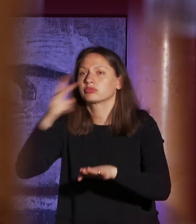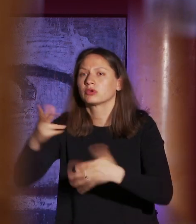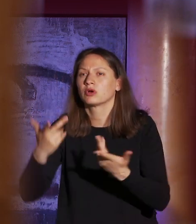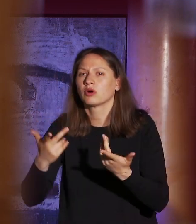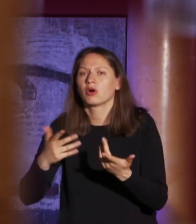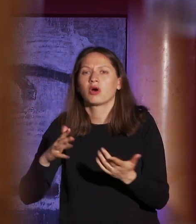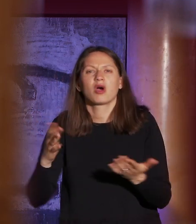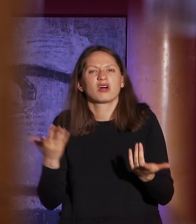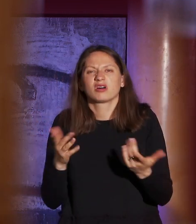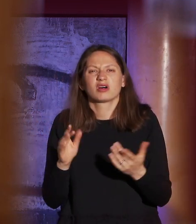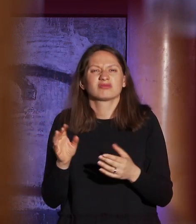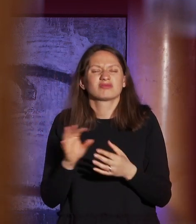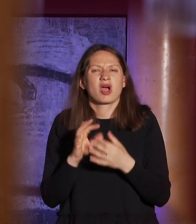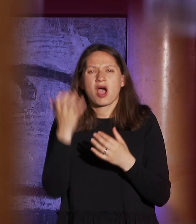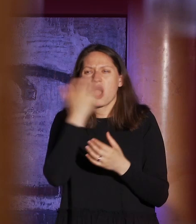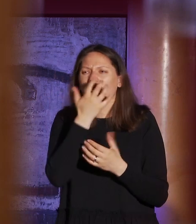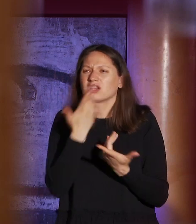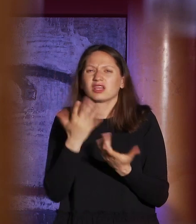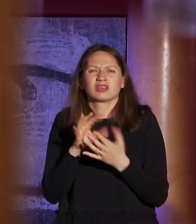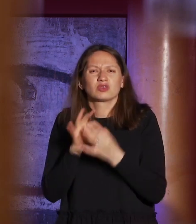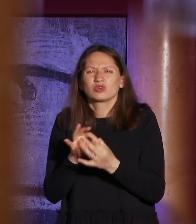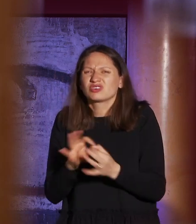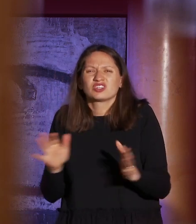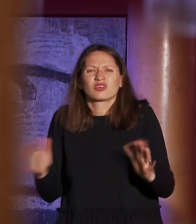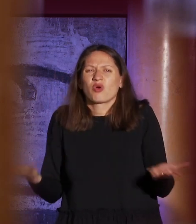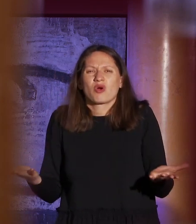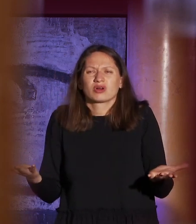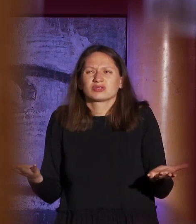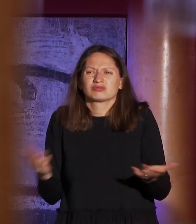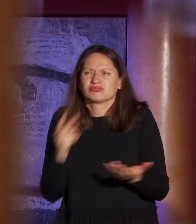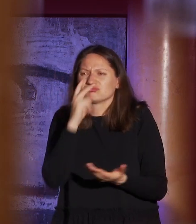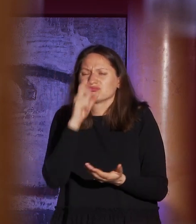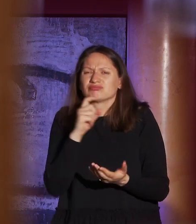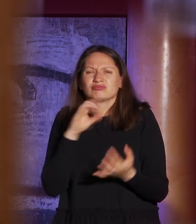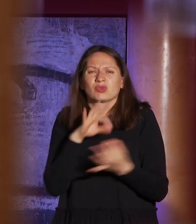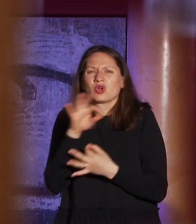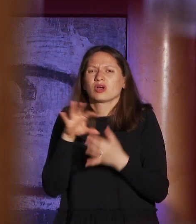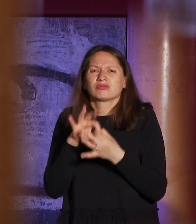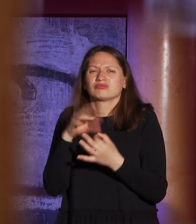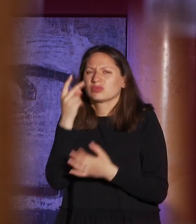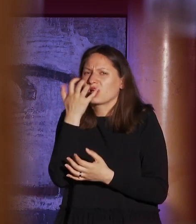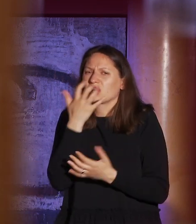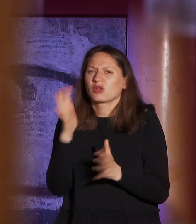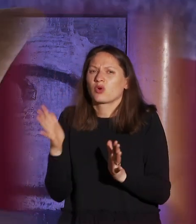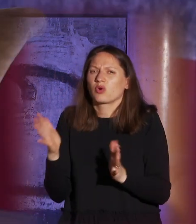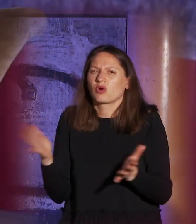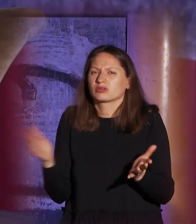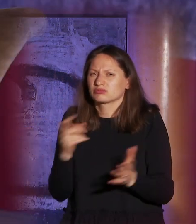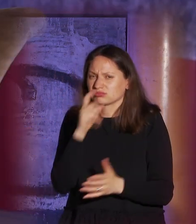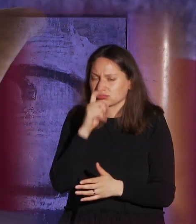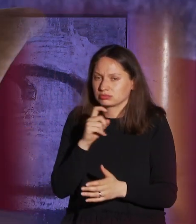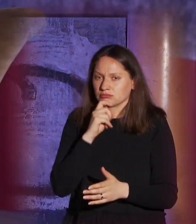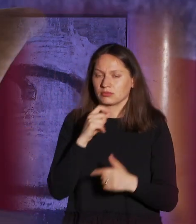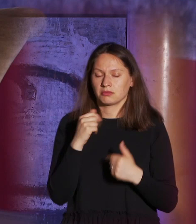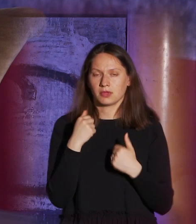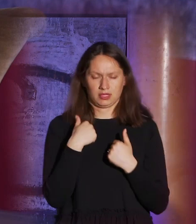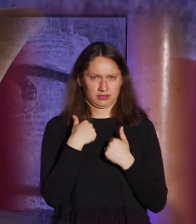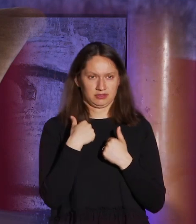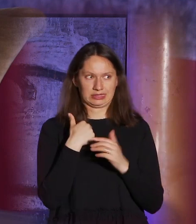tie aklieji? O kas čia? Tai tada tu taip galvoji, pala. Kažkur mes čia